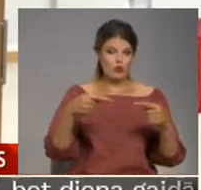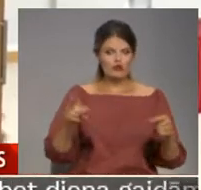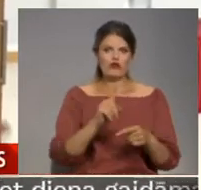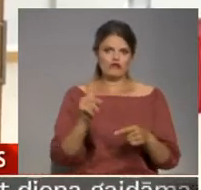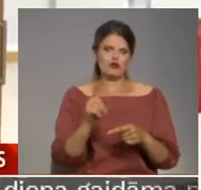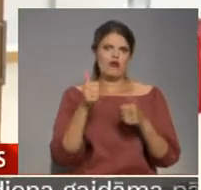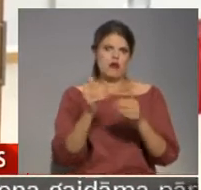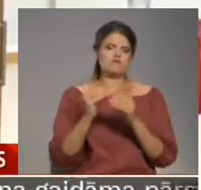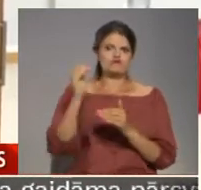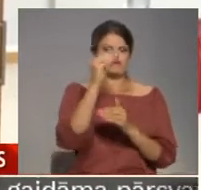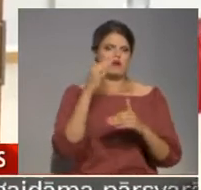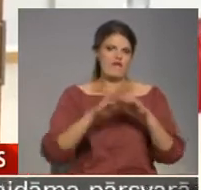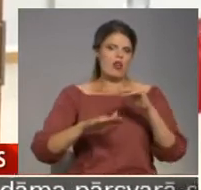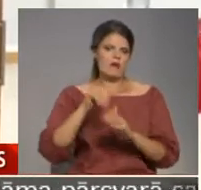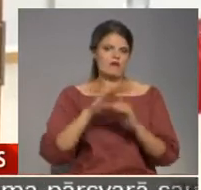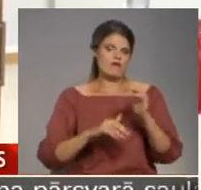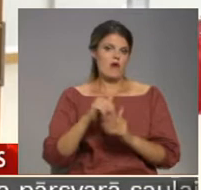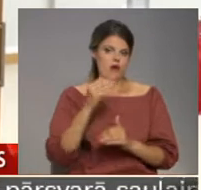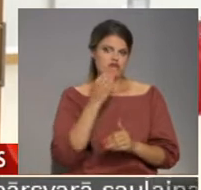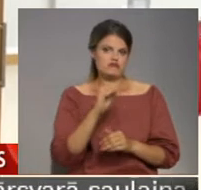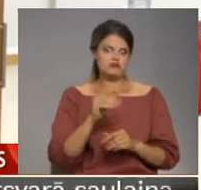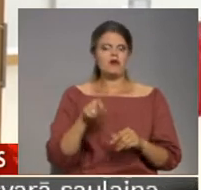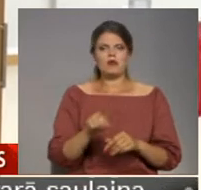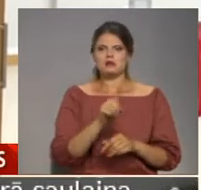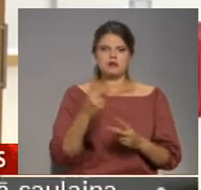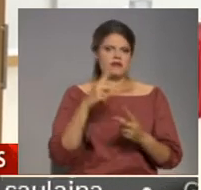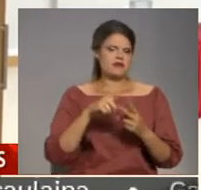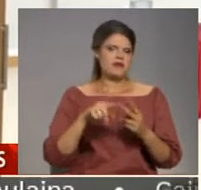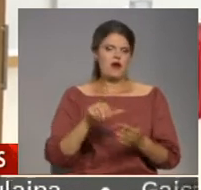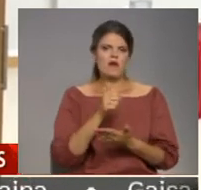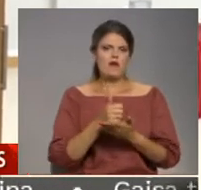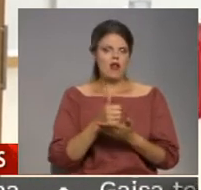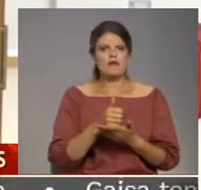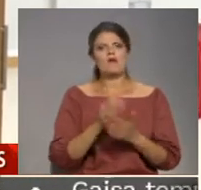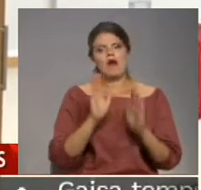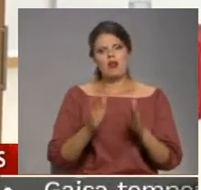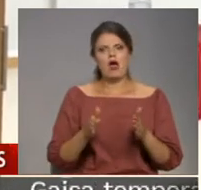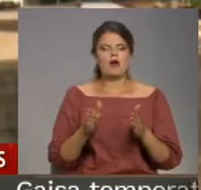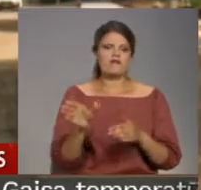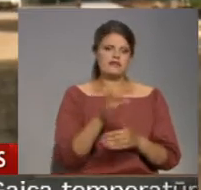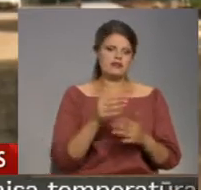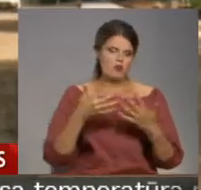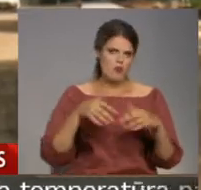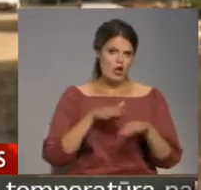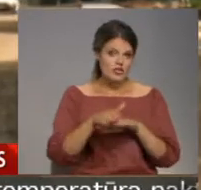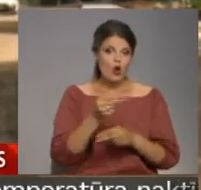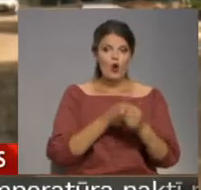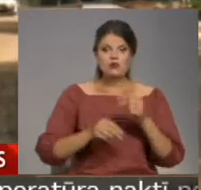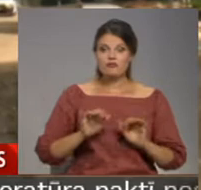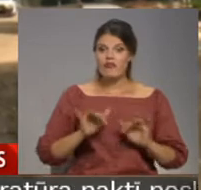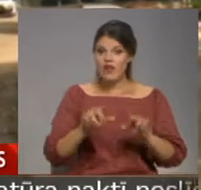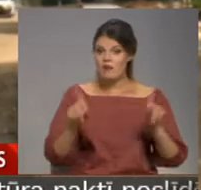viņš ir pietiekami liela pievienoto vērtība. Tie ir tie divi atslēgas jautājumi, uz kuriem ir jāfokusējās visām politikām.